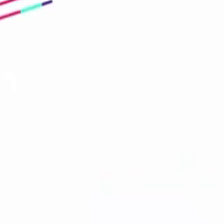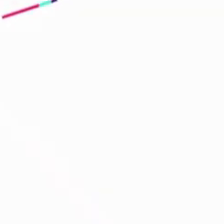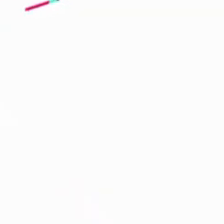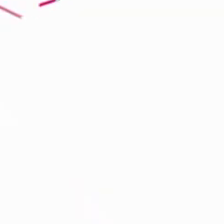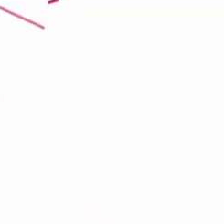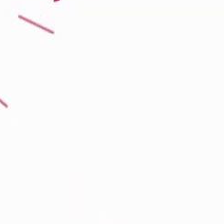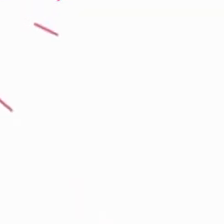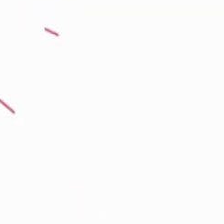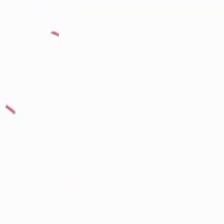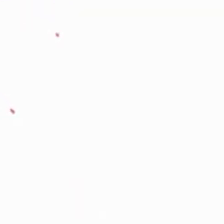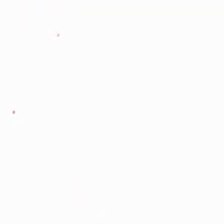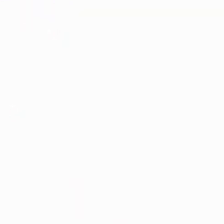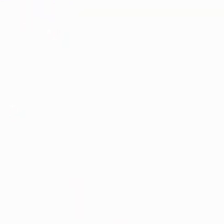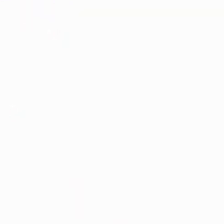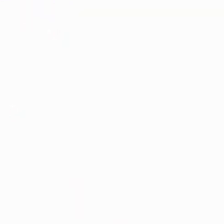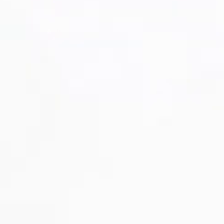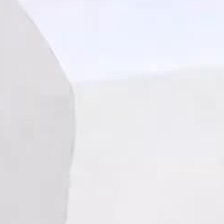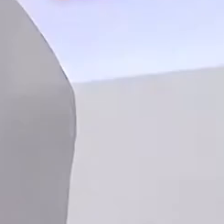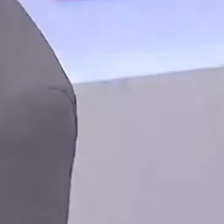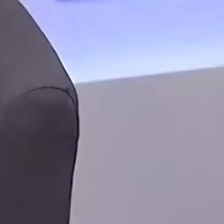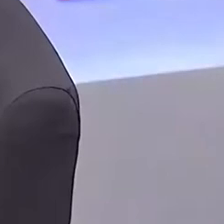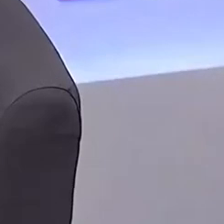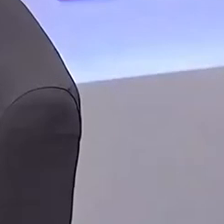Didik TV KPM.